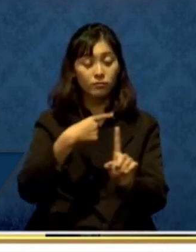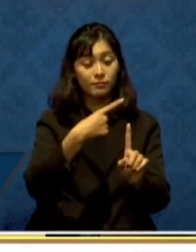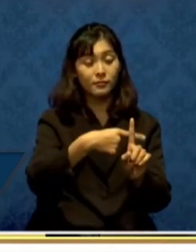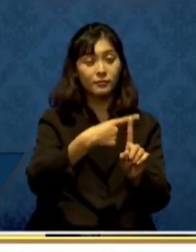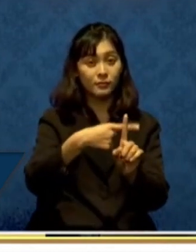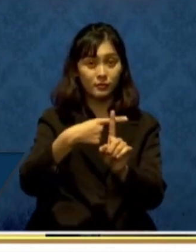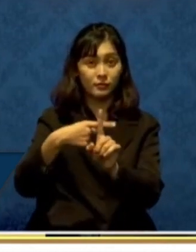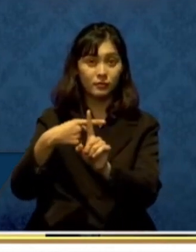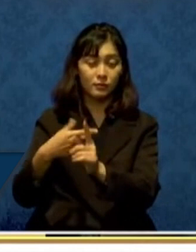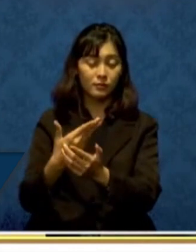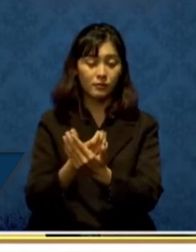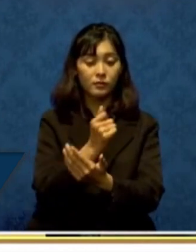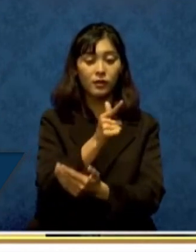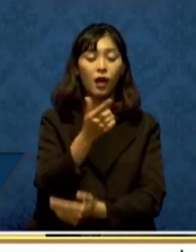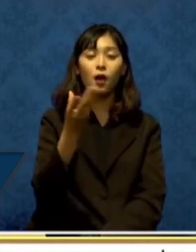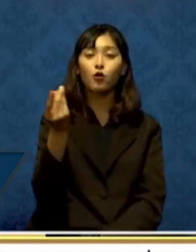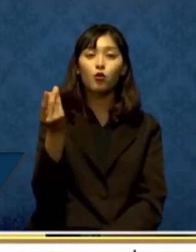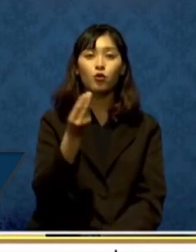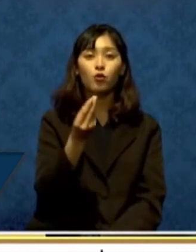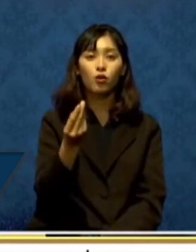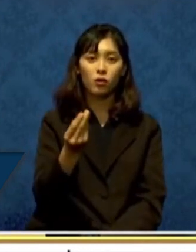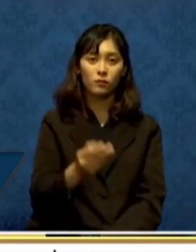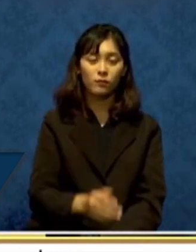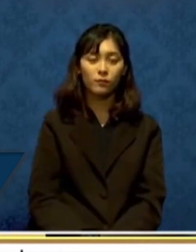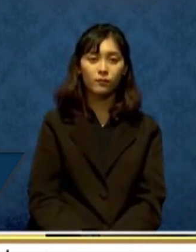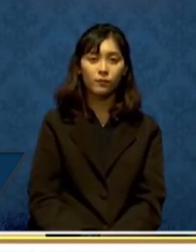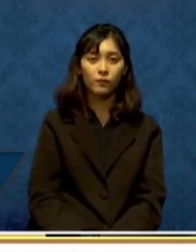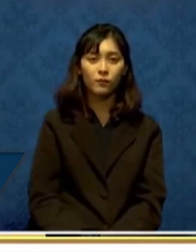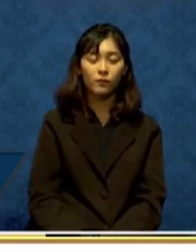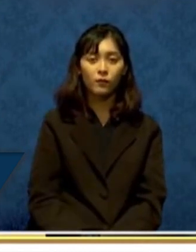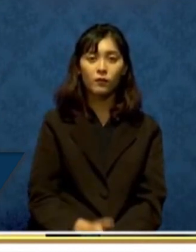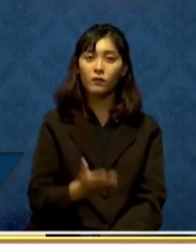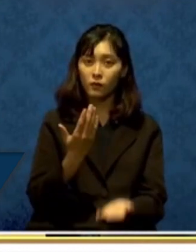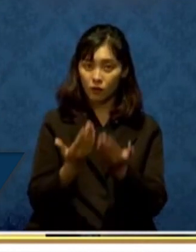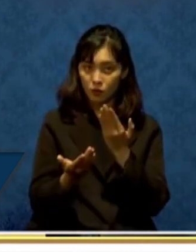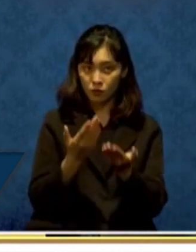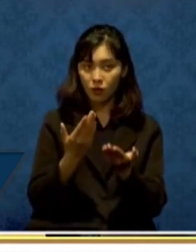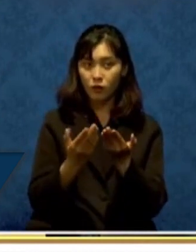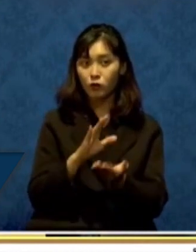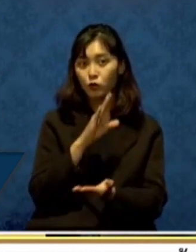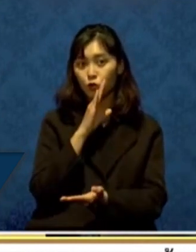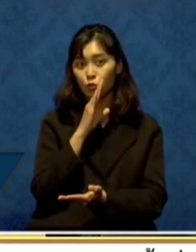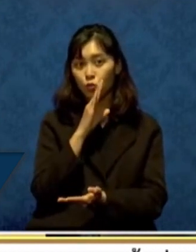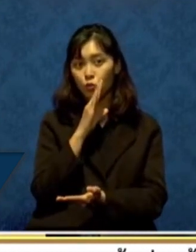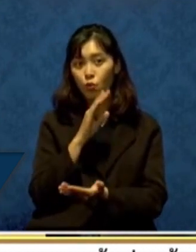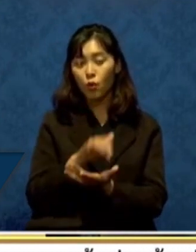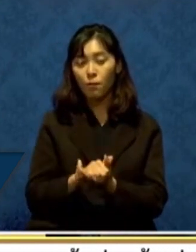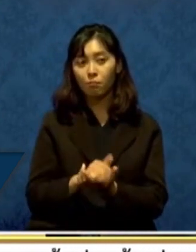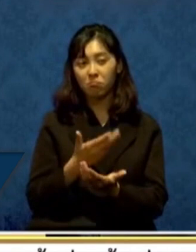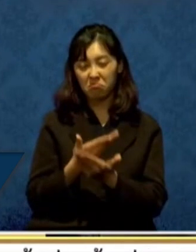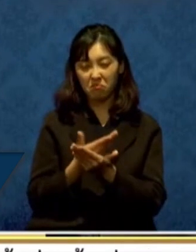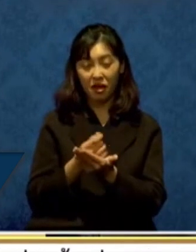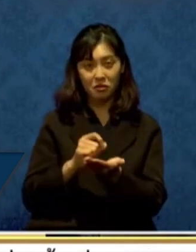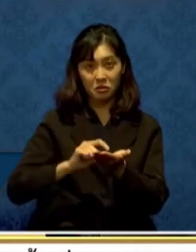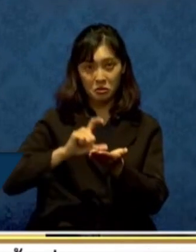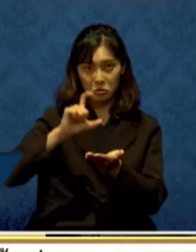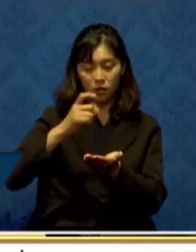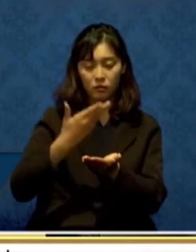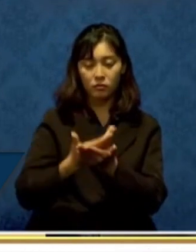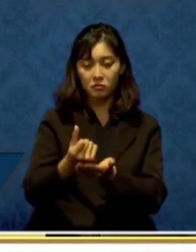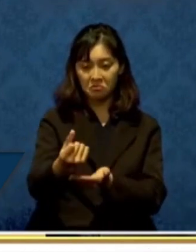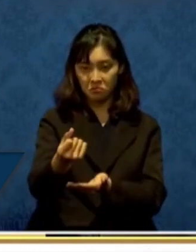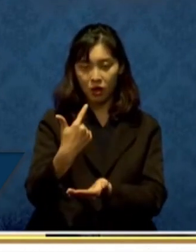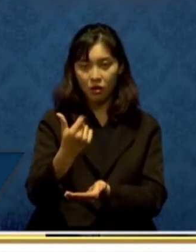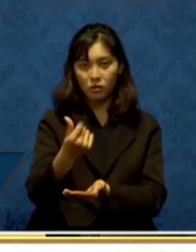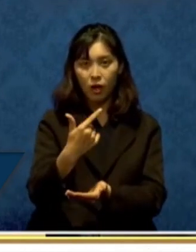วกเขาต้องจ่ายกันเท่าไหร่และหน่วยที่มีการเรียกเก็บส่วยได้สูงกว่าปกติส่วนใหญ่คือ